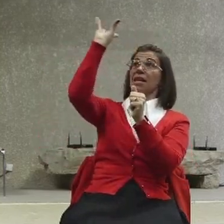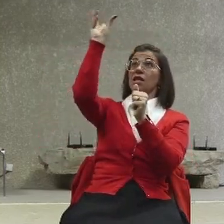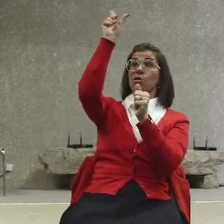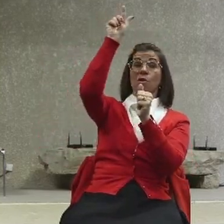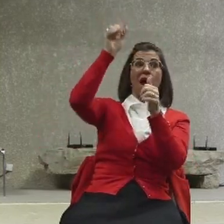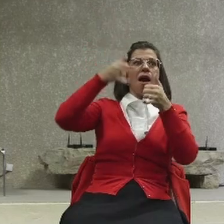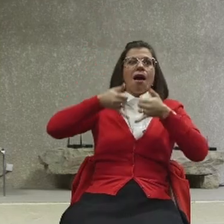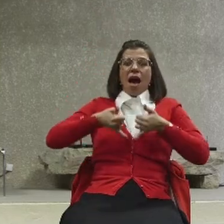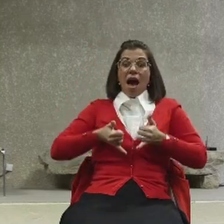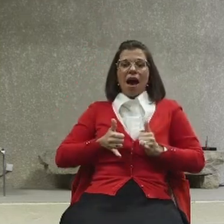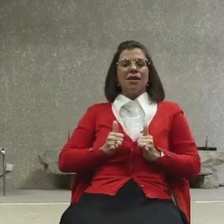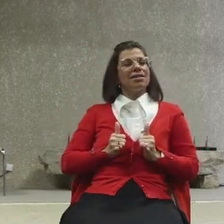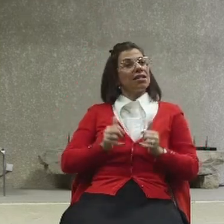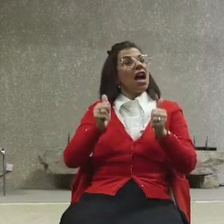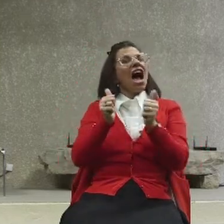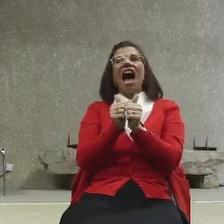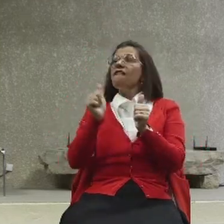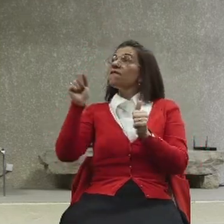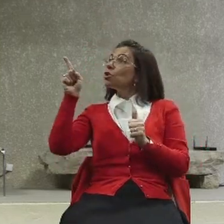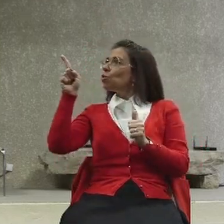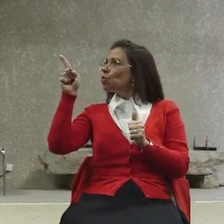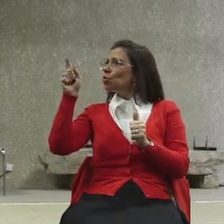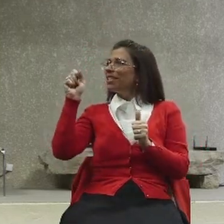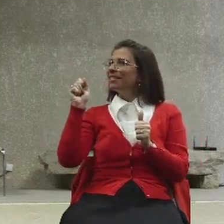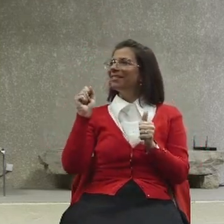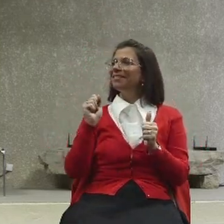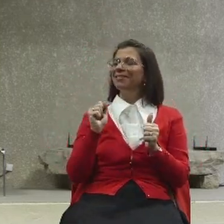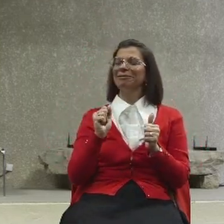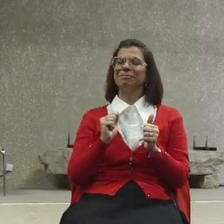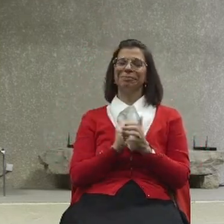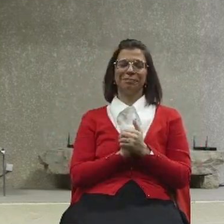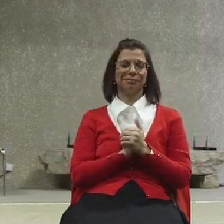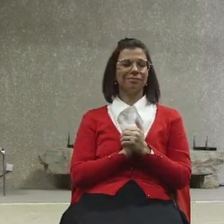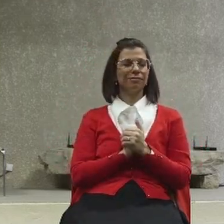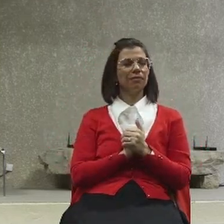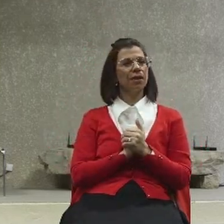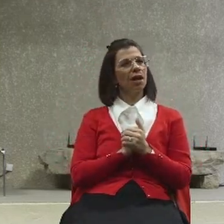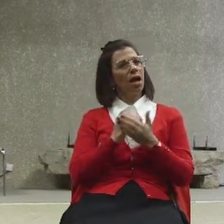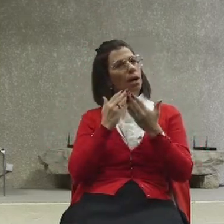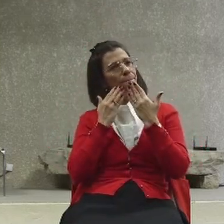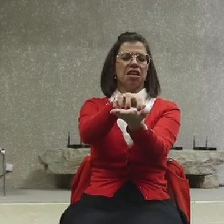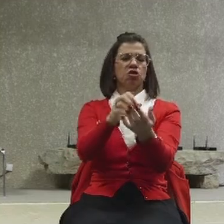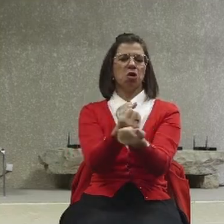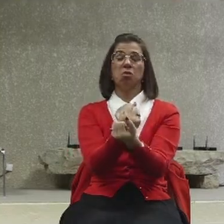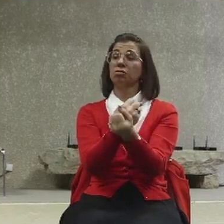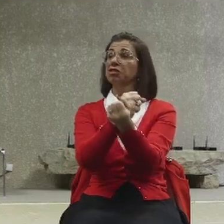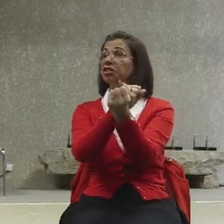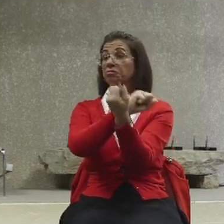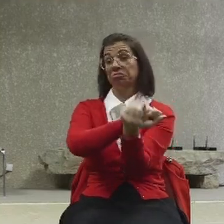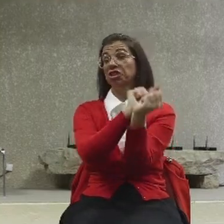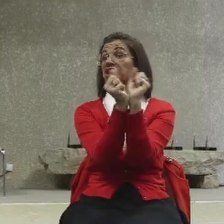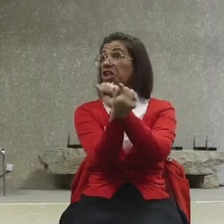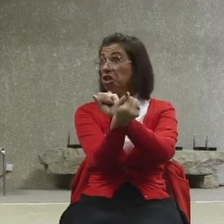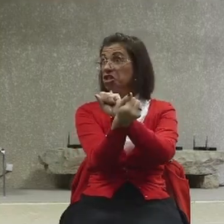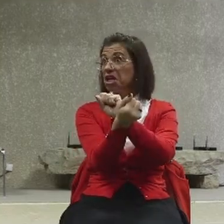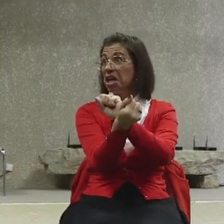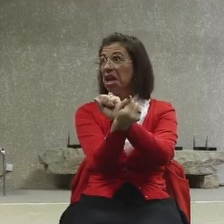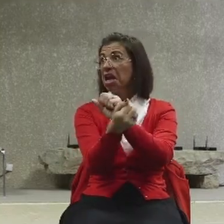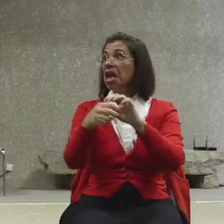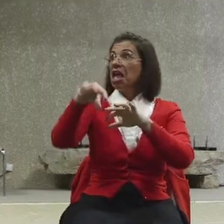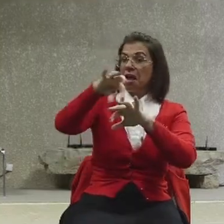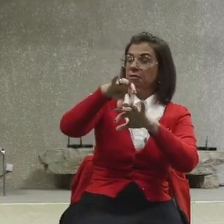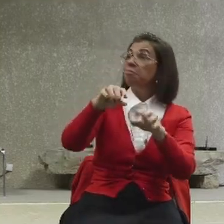spirituels. Et ils disent être enfants de Dieu. Mais je dis, mais c'est pas normal. Moi, je prie pas parce que